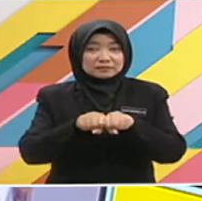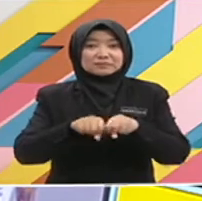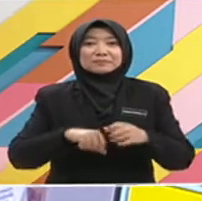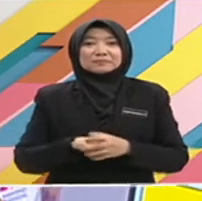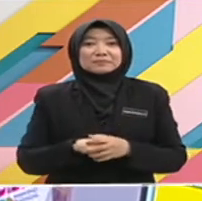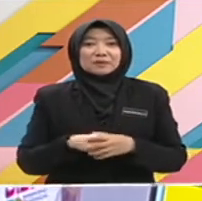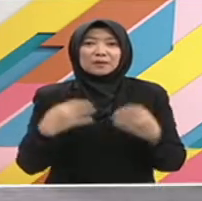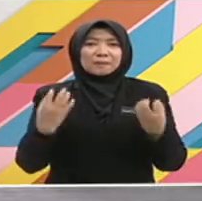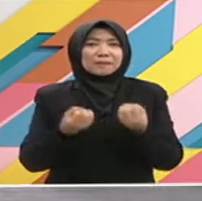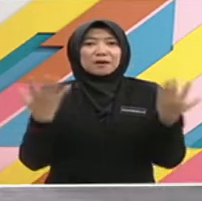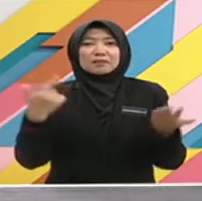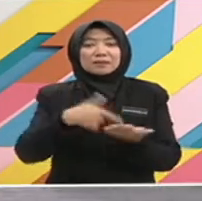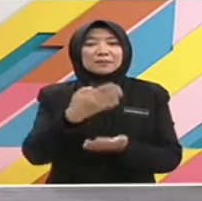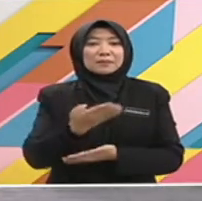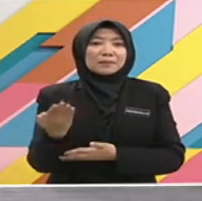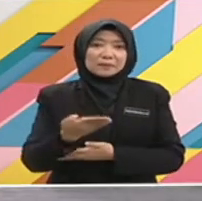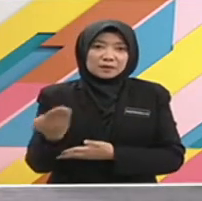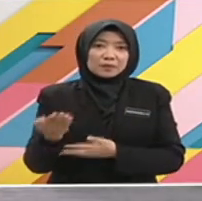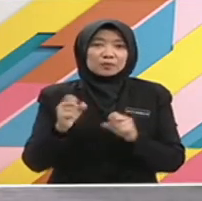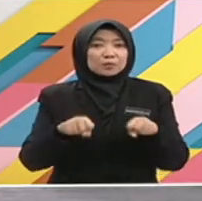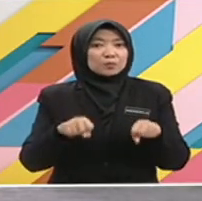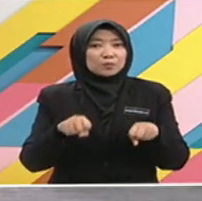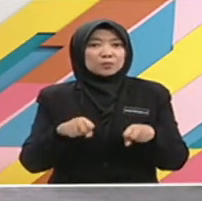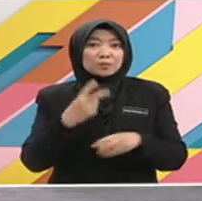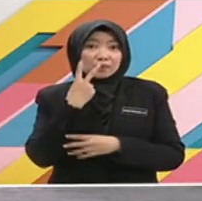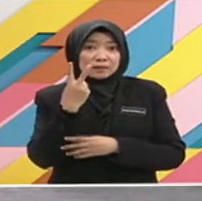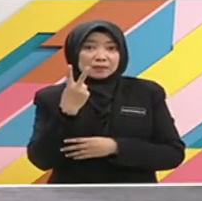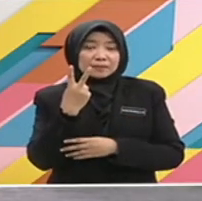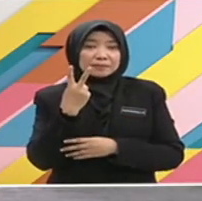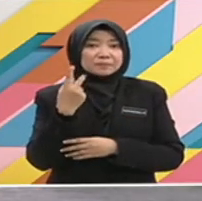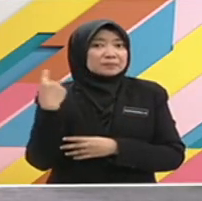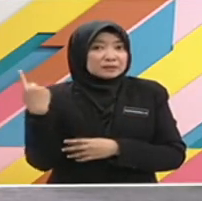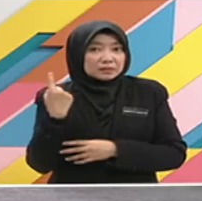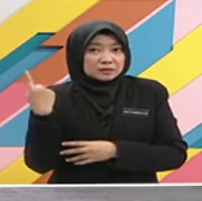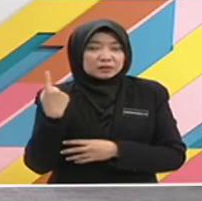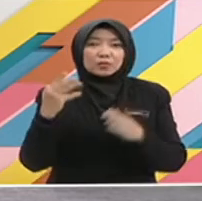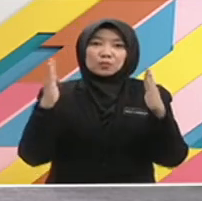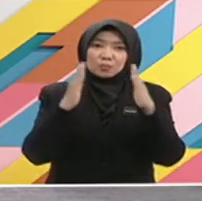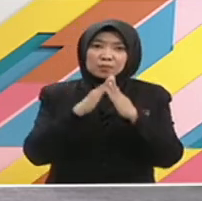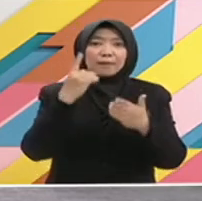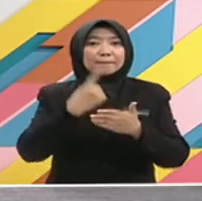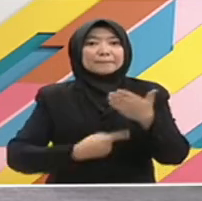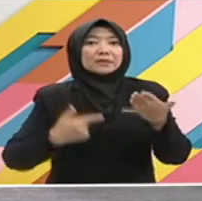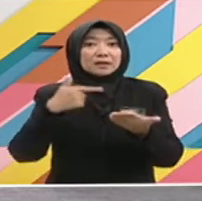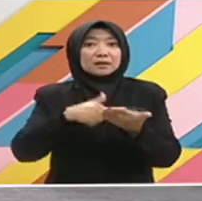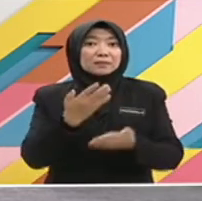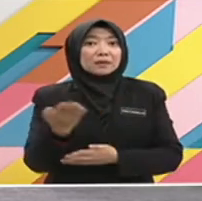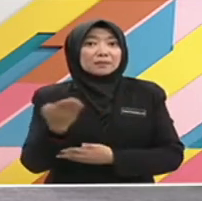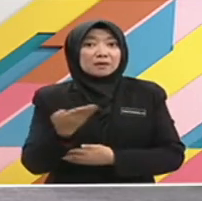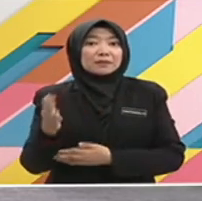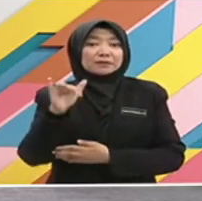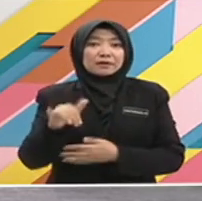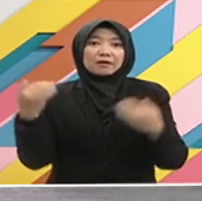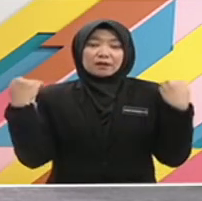ni ada pelbagai lagi barangan dan mungkin kita boleh lihat di sekeliling kita di rumah apa lagi barang-barang yang